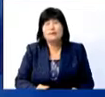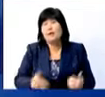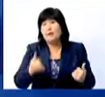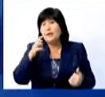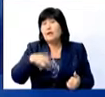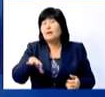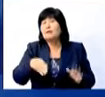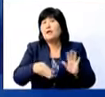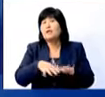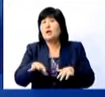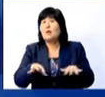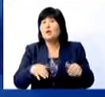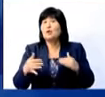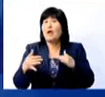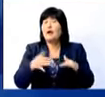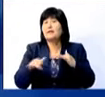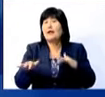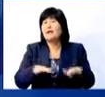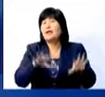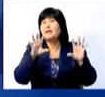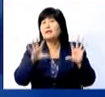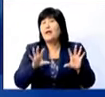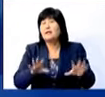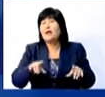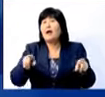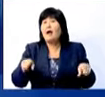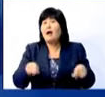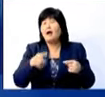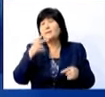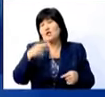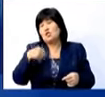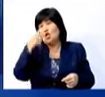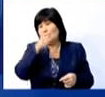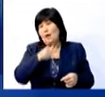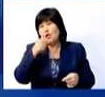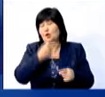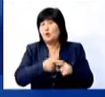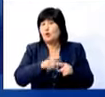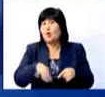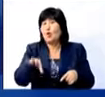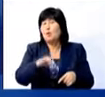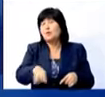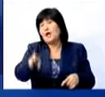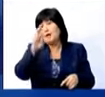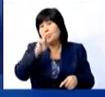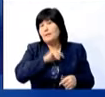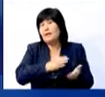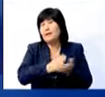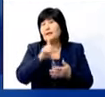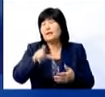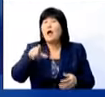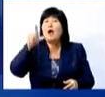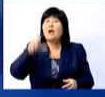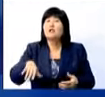Биыл еліміздегі сыбайлас жемқорлыққа қарсы іс-қимыл заңнамасының қалыптасқанына 20 жыл. Осыған орай облыстағы мемлекеттік қызметшілер,